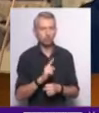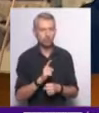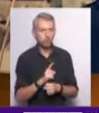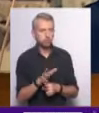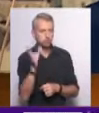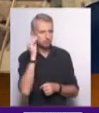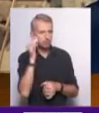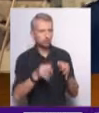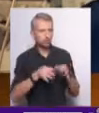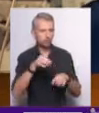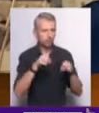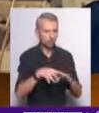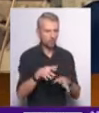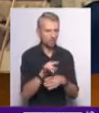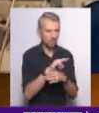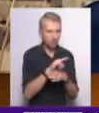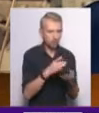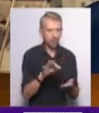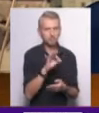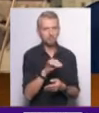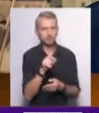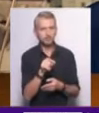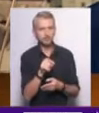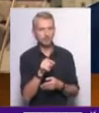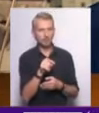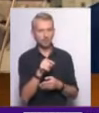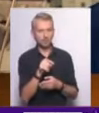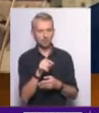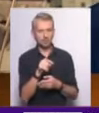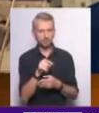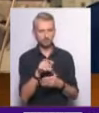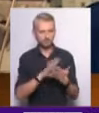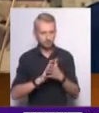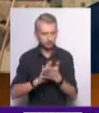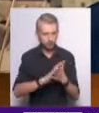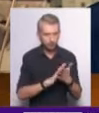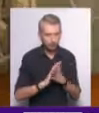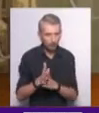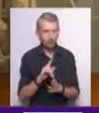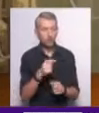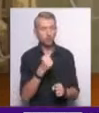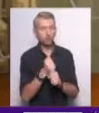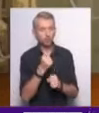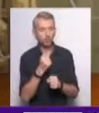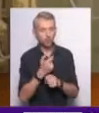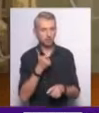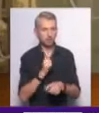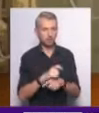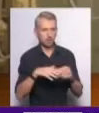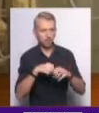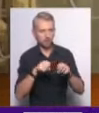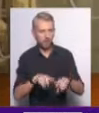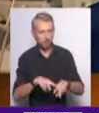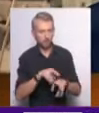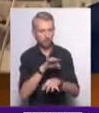цих судових рішень фейкових, на фоні цих підлаштованих між собойчиків, дійсно зробити дуже фаховий проєкт рішення